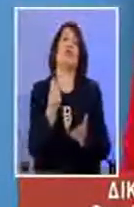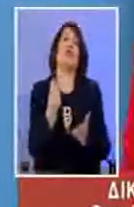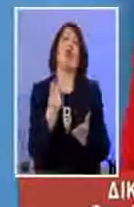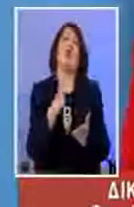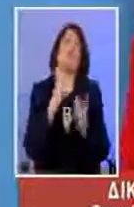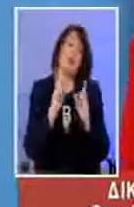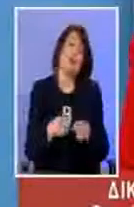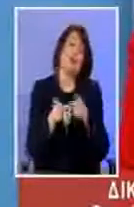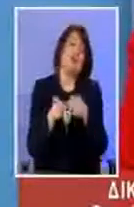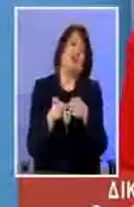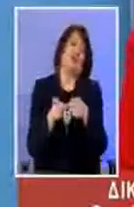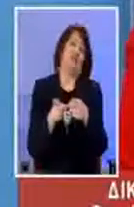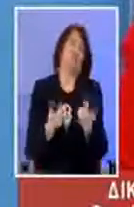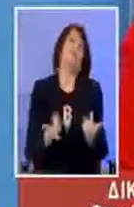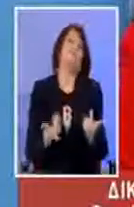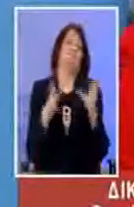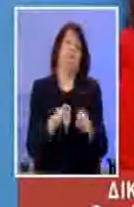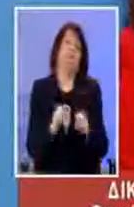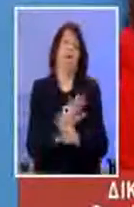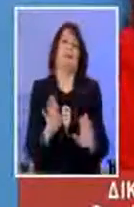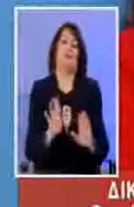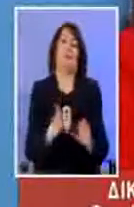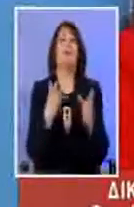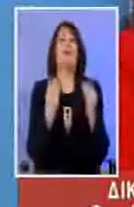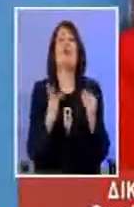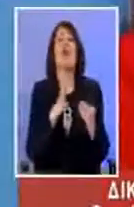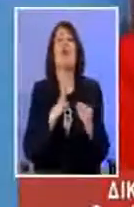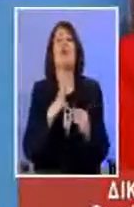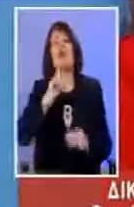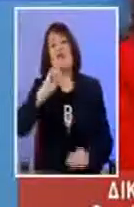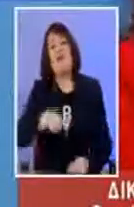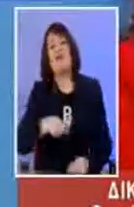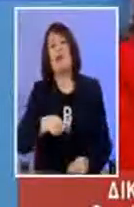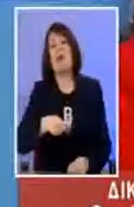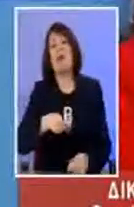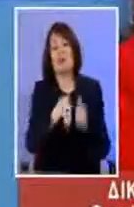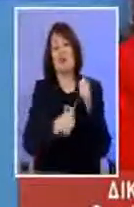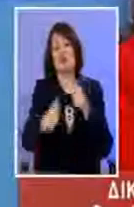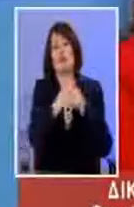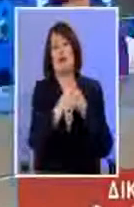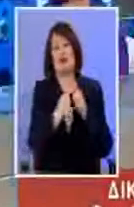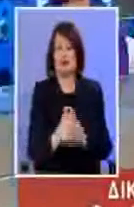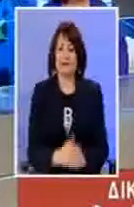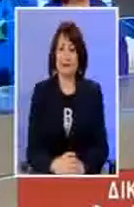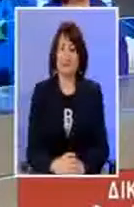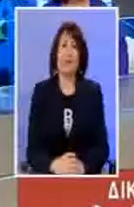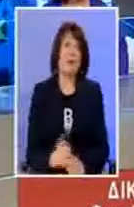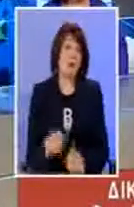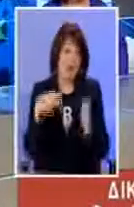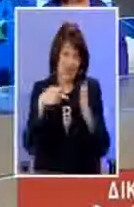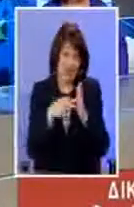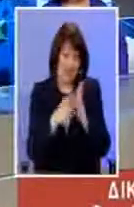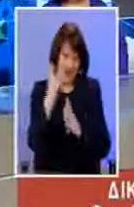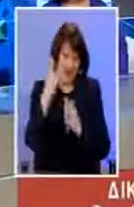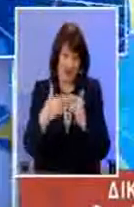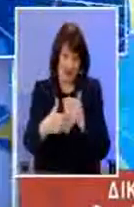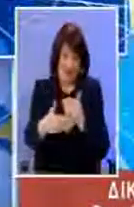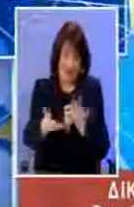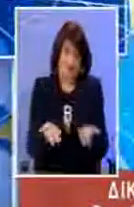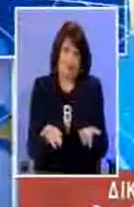ότι αυτό είναι το θέμα, ότι οι πολλοί επιβάλλουν τις δικές τους προτεραιότητες. Όντας όμως το 2013 και